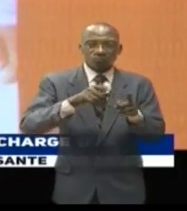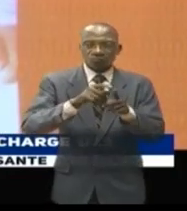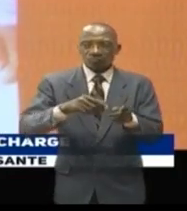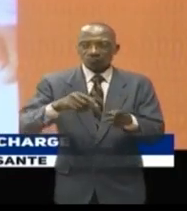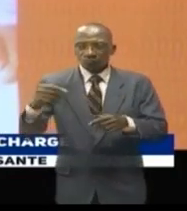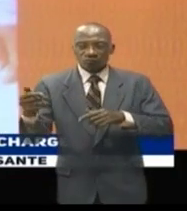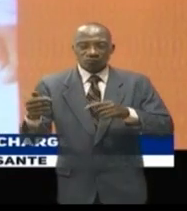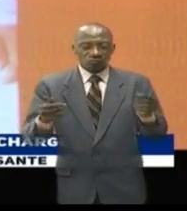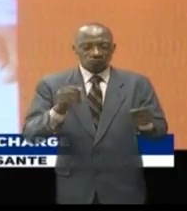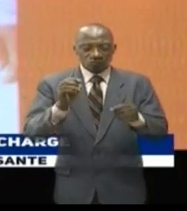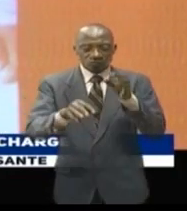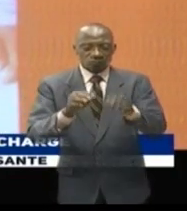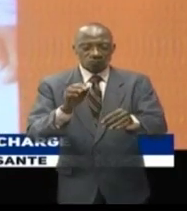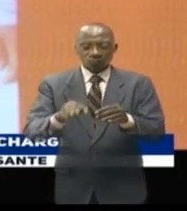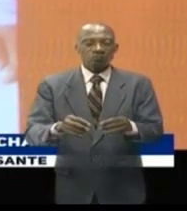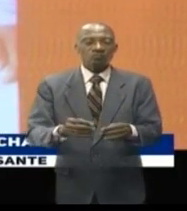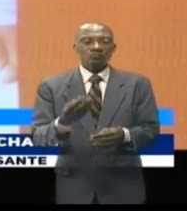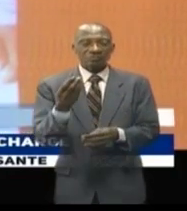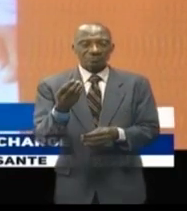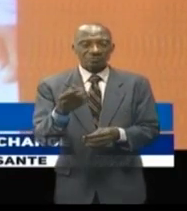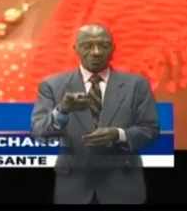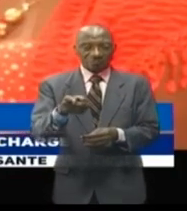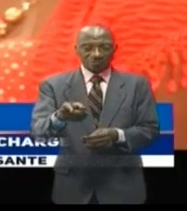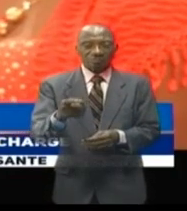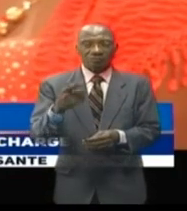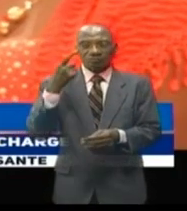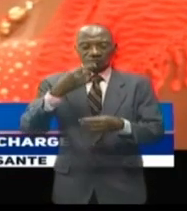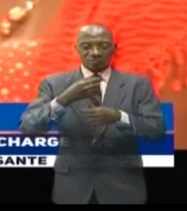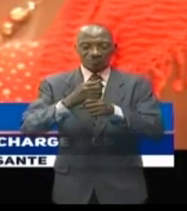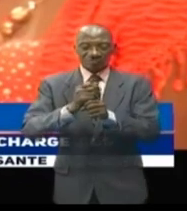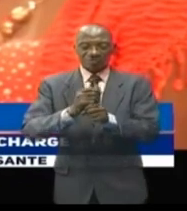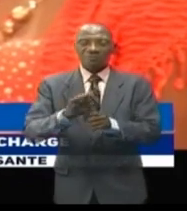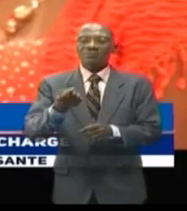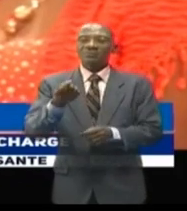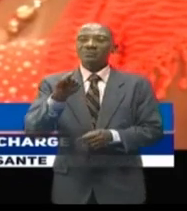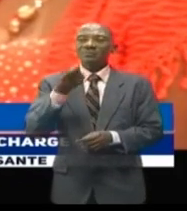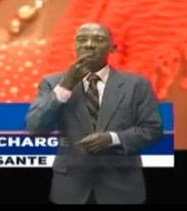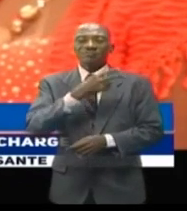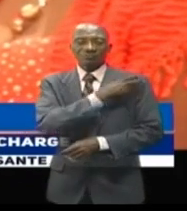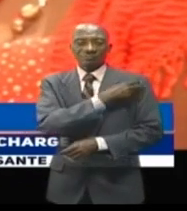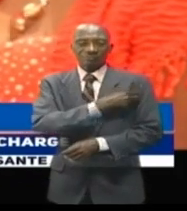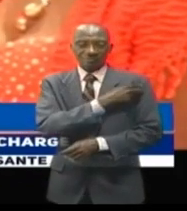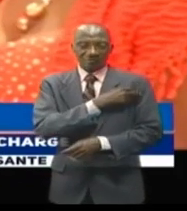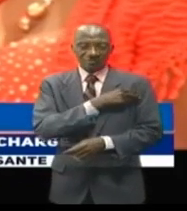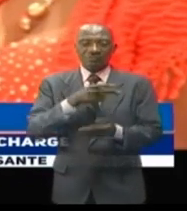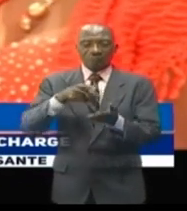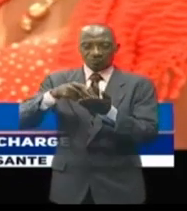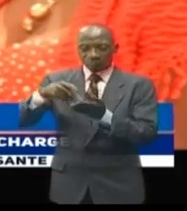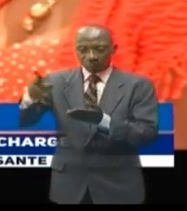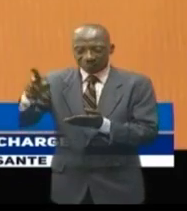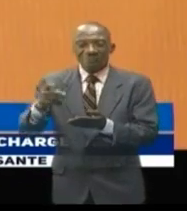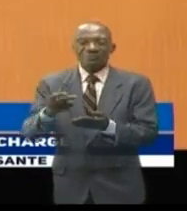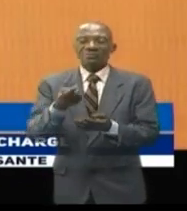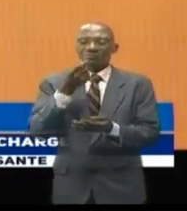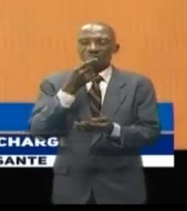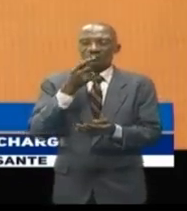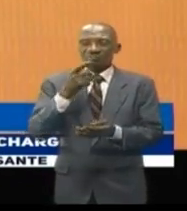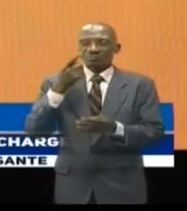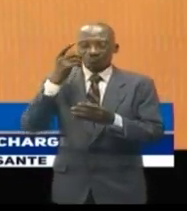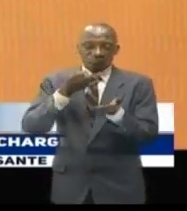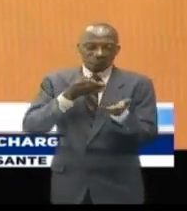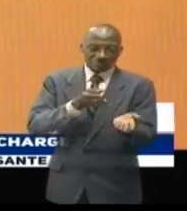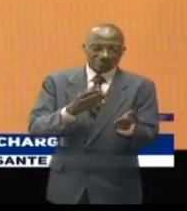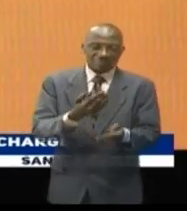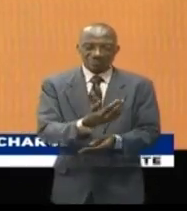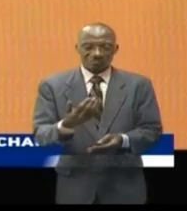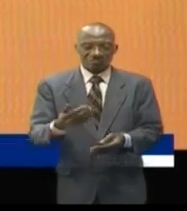servira à la mise en place des pharmacies des produits anti-cancéreux et assurer la prise en charge des enfants congolais